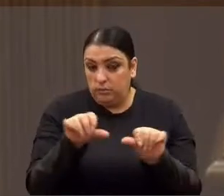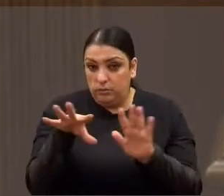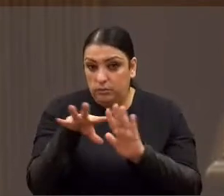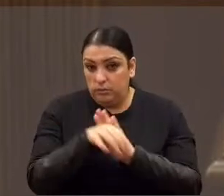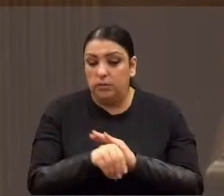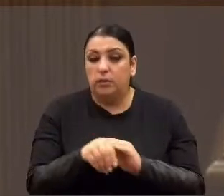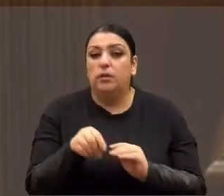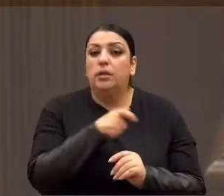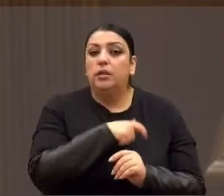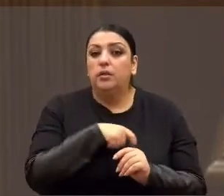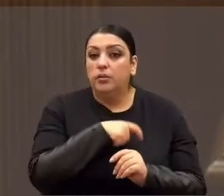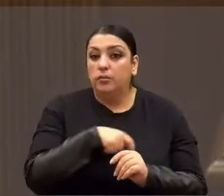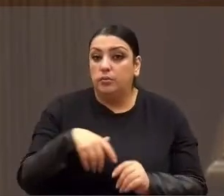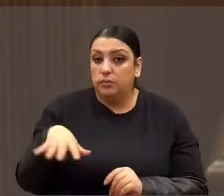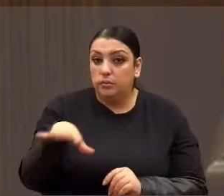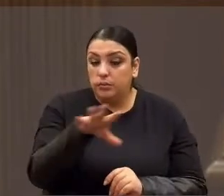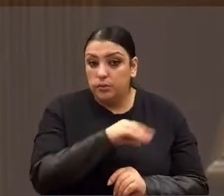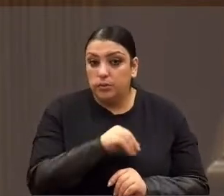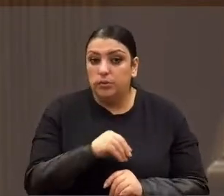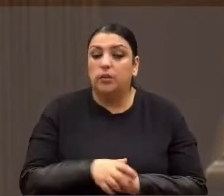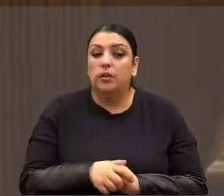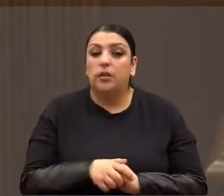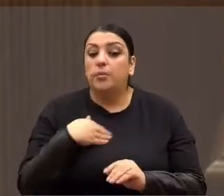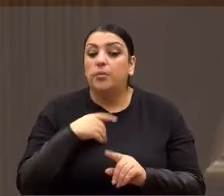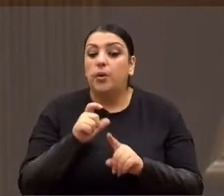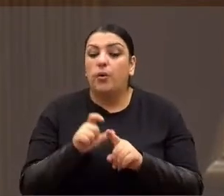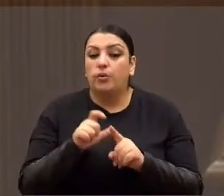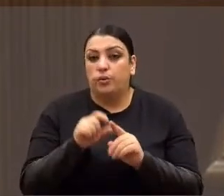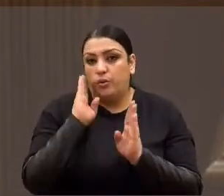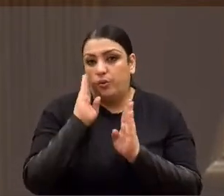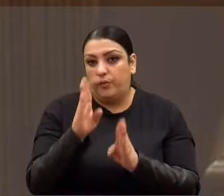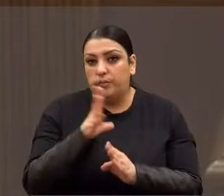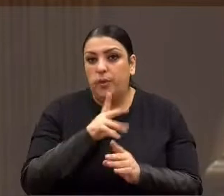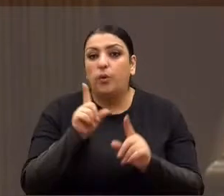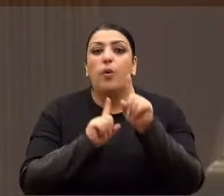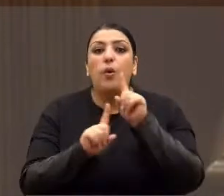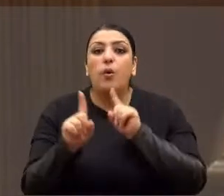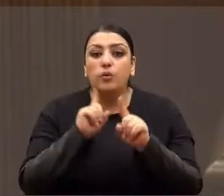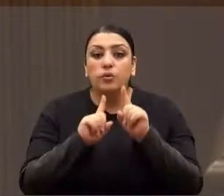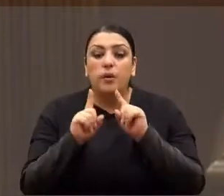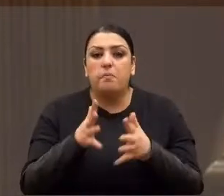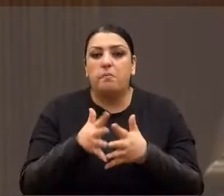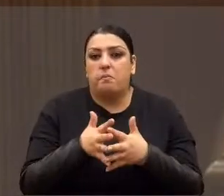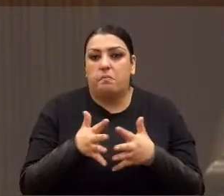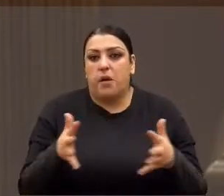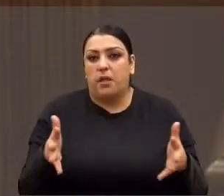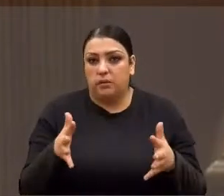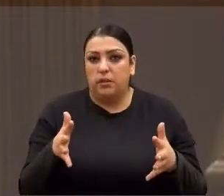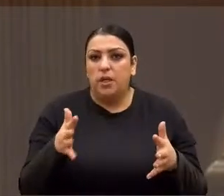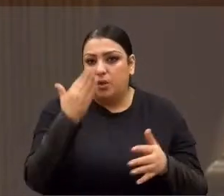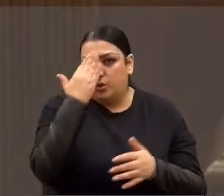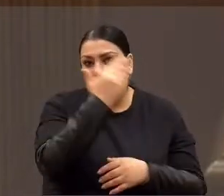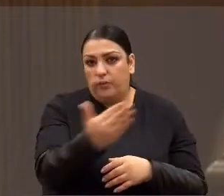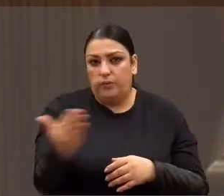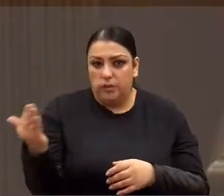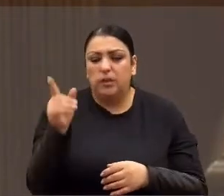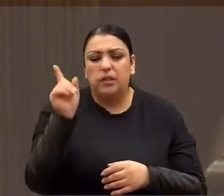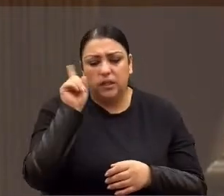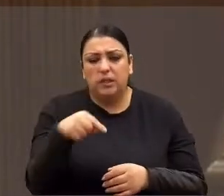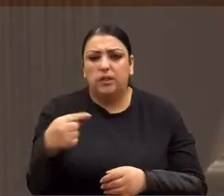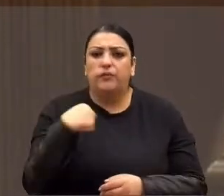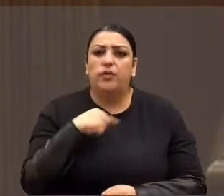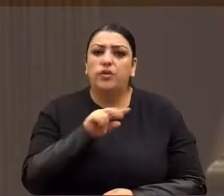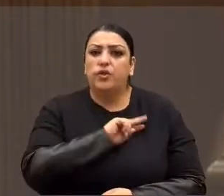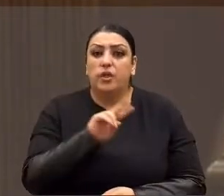խորհրդարանական ընդդիմությունը։ Իմ խոսքը ուղղված է նաև խորհրդարանական մեծամասնությանը, որքան էլ որ չեք սիրում